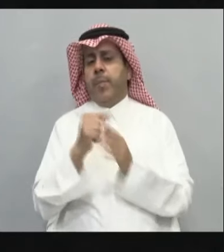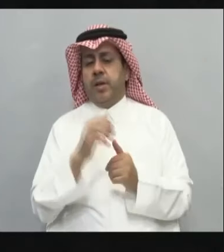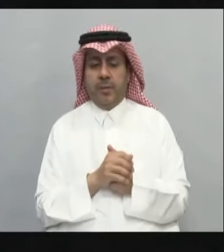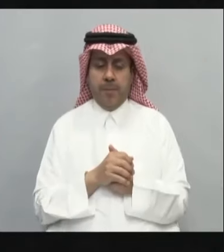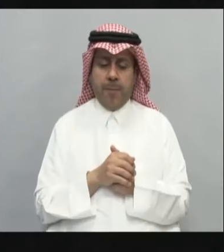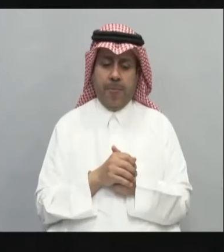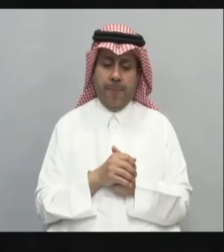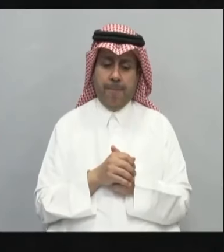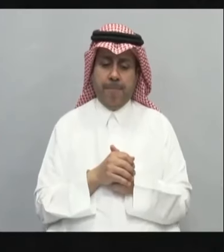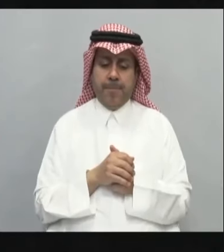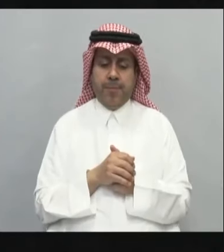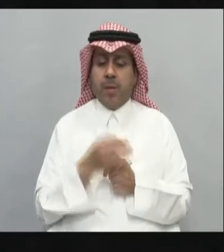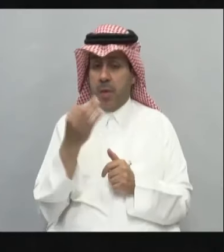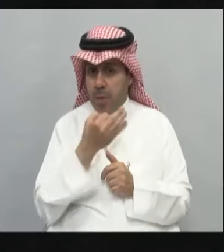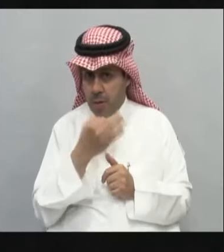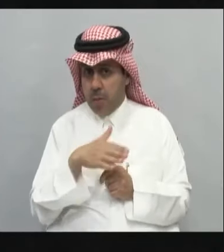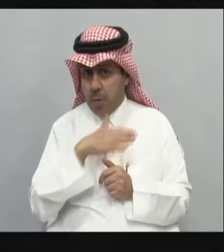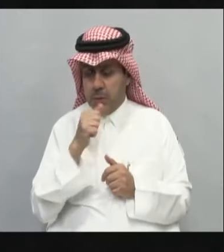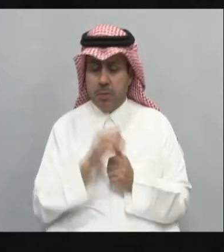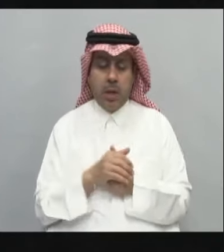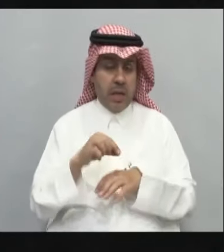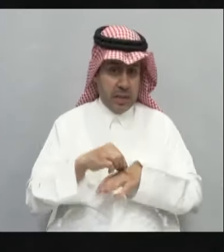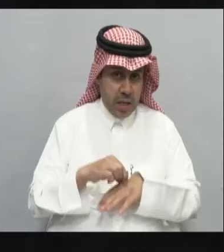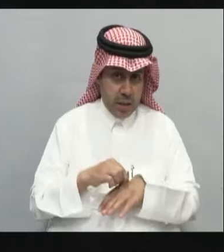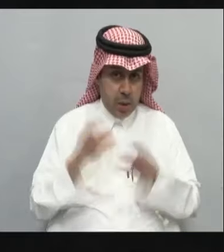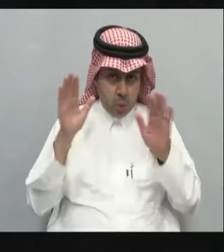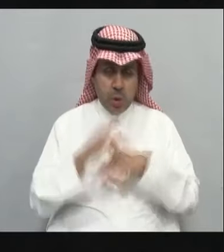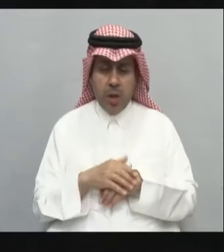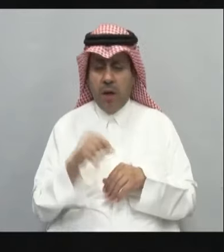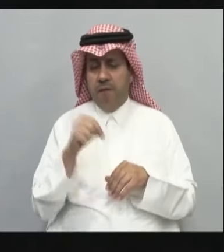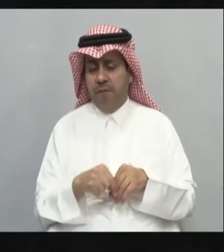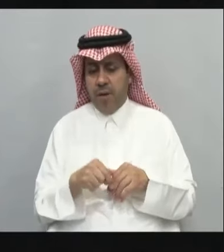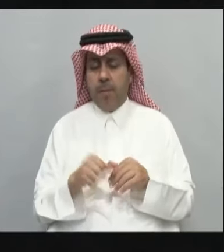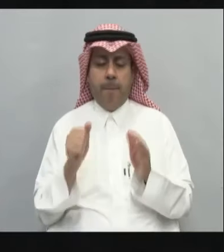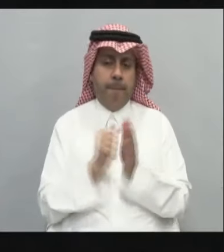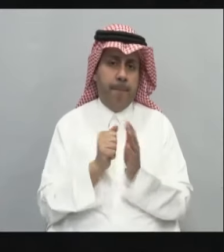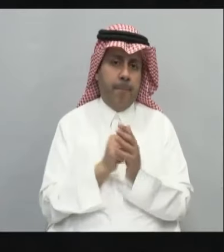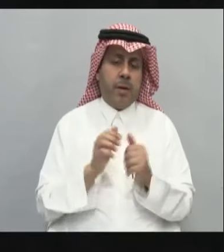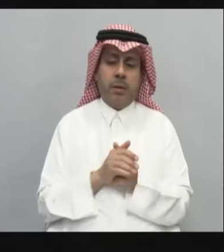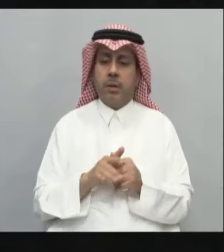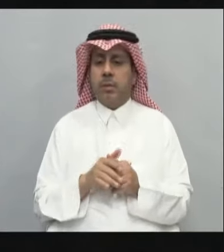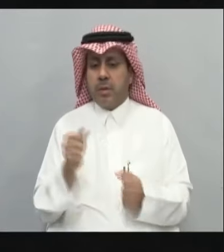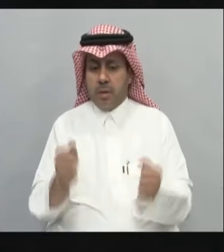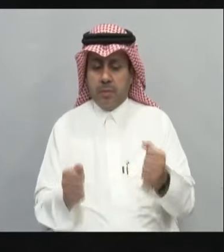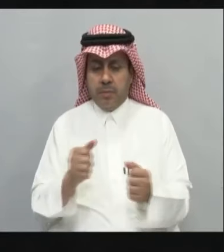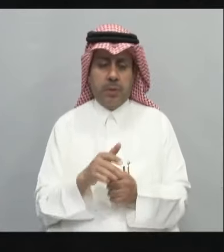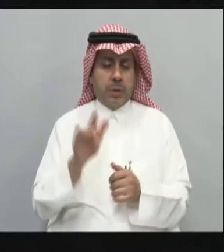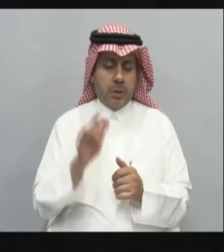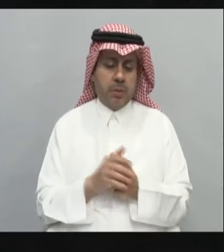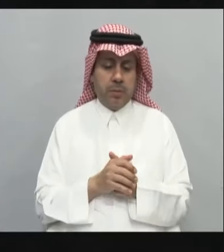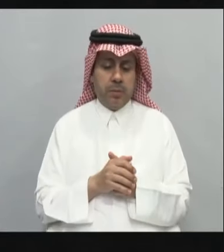كما ذكر النبي صلى الله عليه وسلم ان الانسان ماذا يصلي في رحله الصلاه في الرحال فهذا